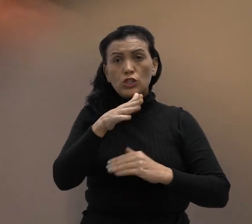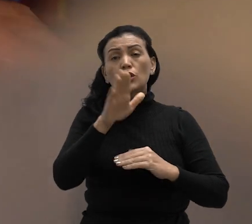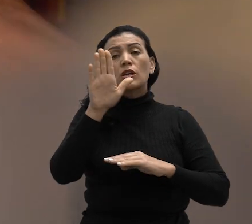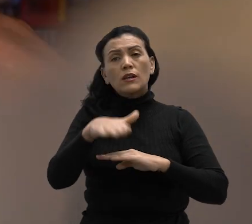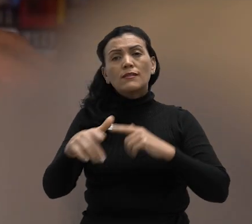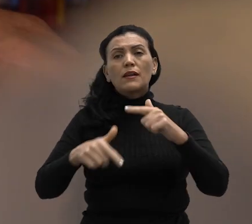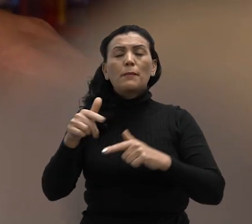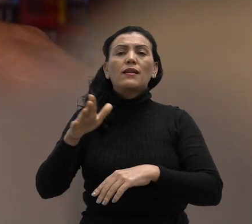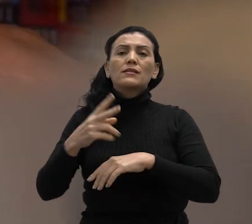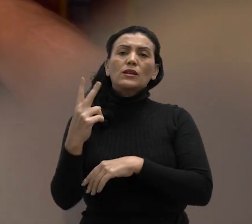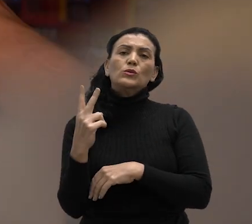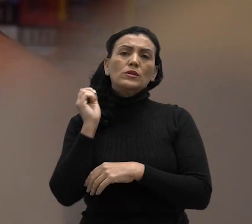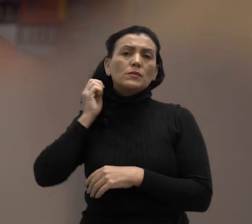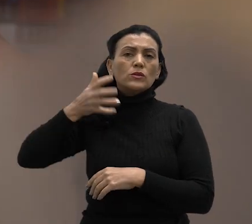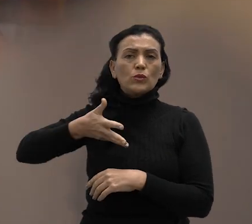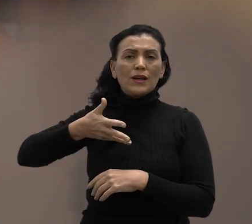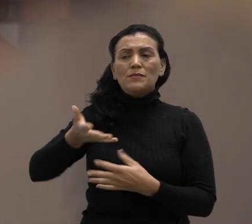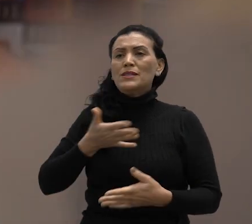2، مش مبسوط فيها،